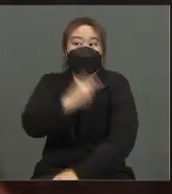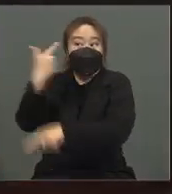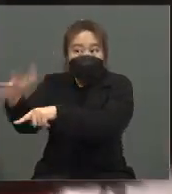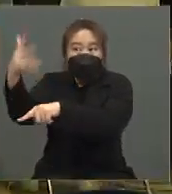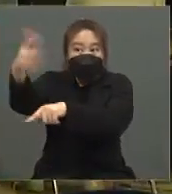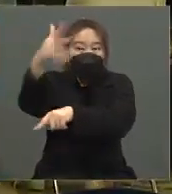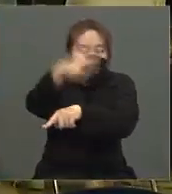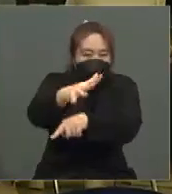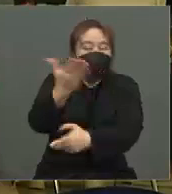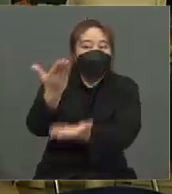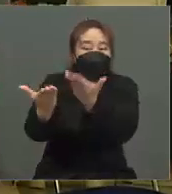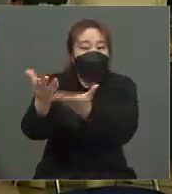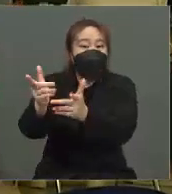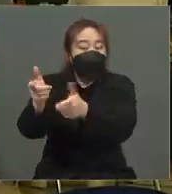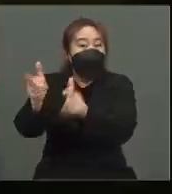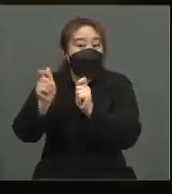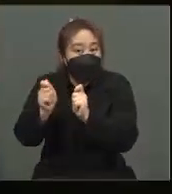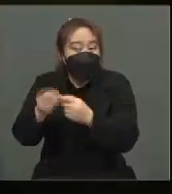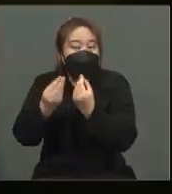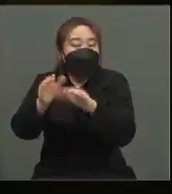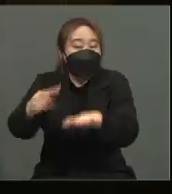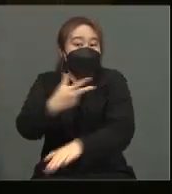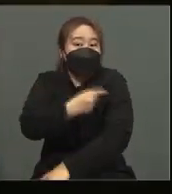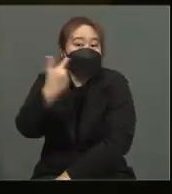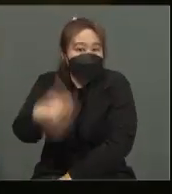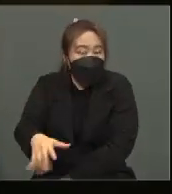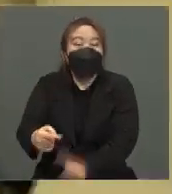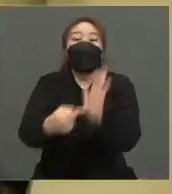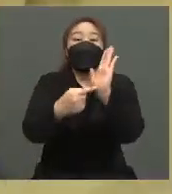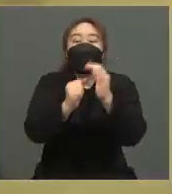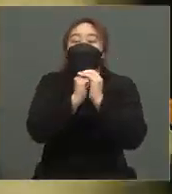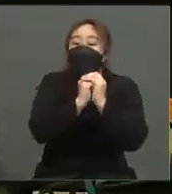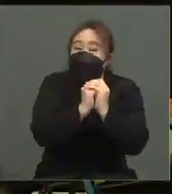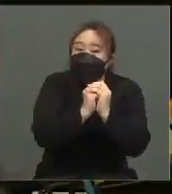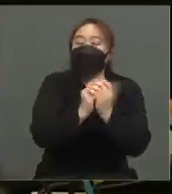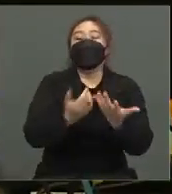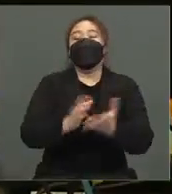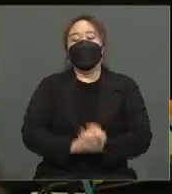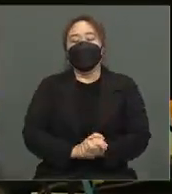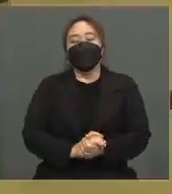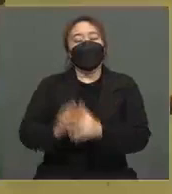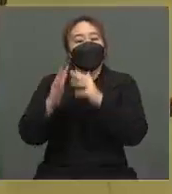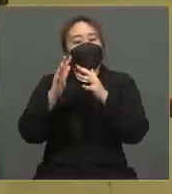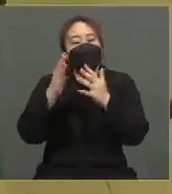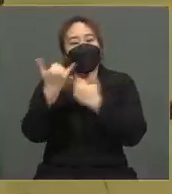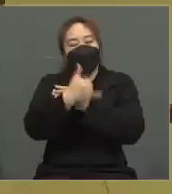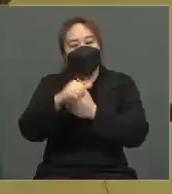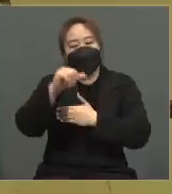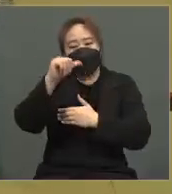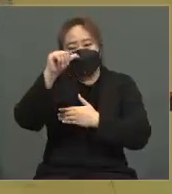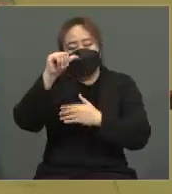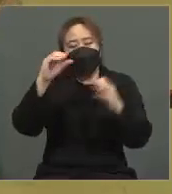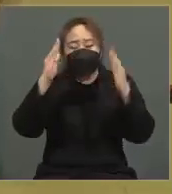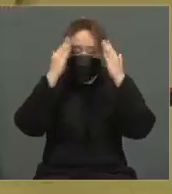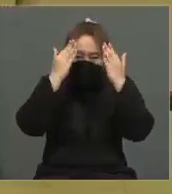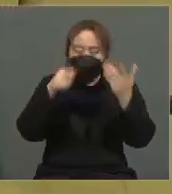านี้หรือที่ได้รับอนุญาตการฉีดให้กับเด็กไปก่อนหน้านี้อย่างเช่นที่จีนค่ะแล้วก็มีสหรัฐอาหรับเอมิเรตส์นะคะเ